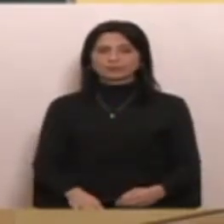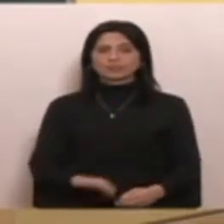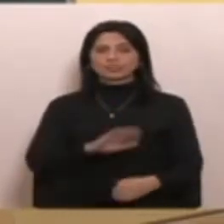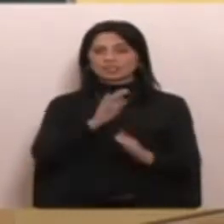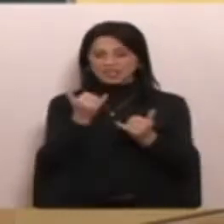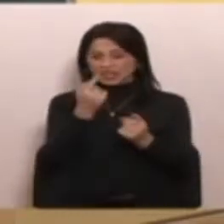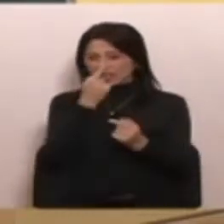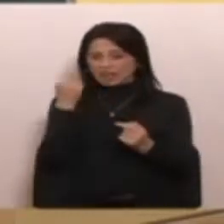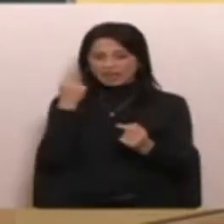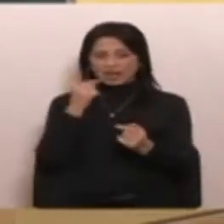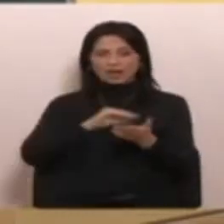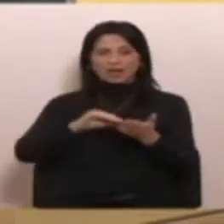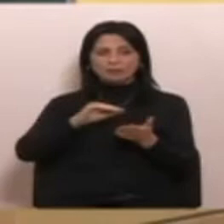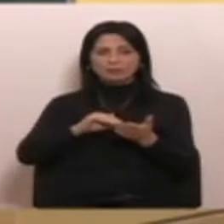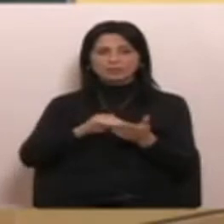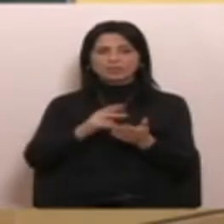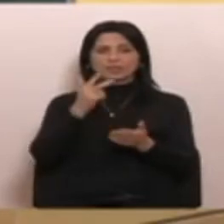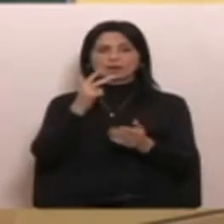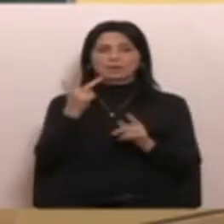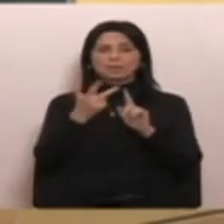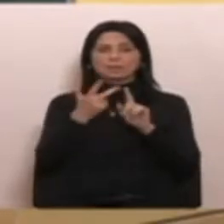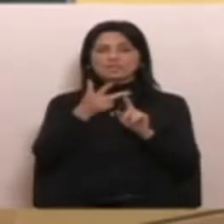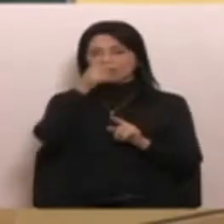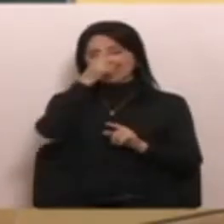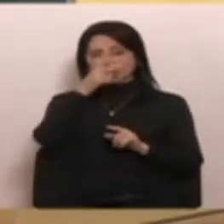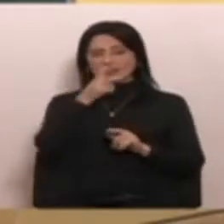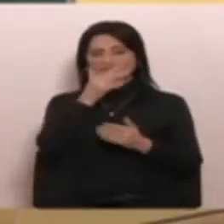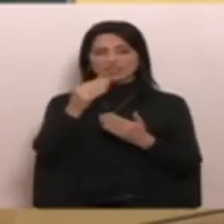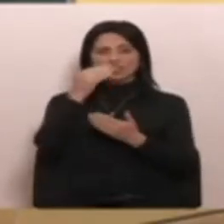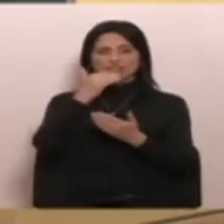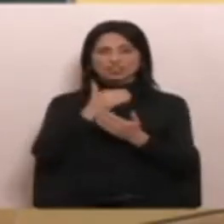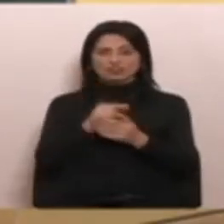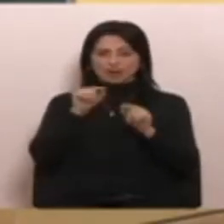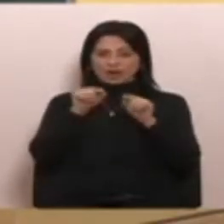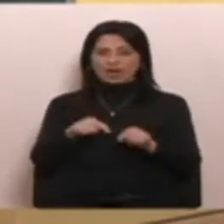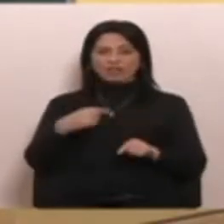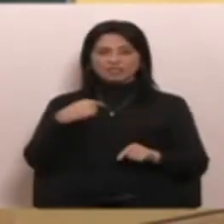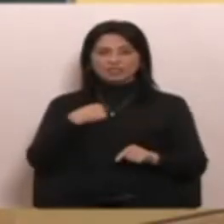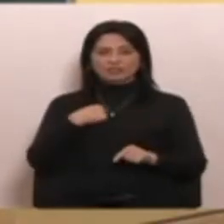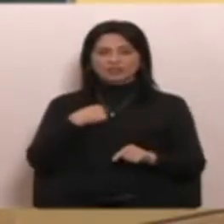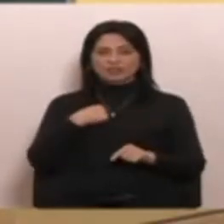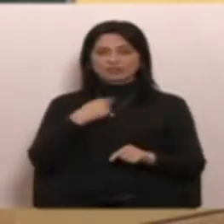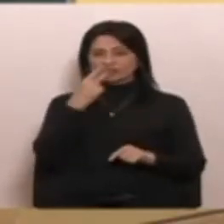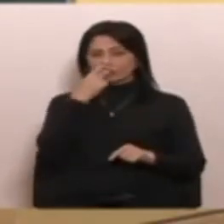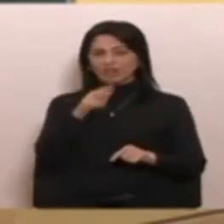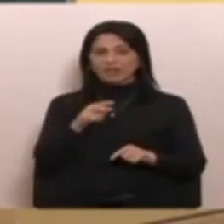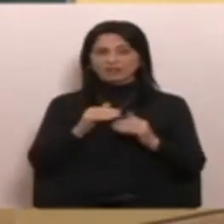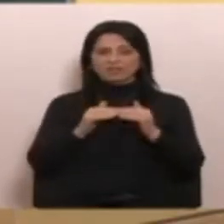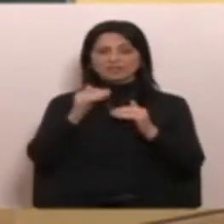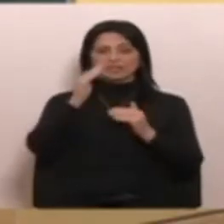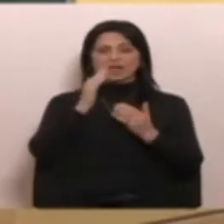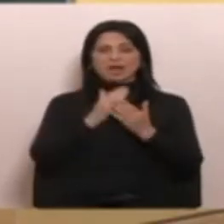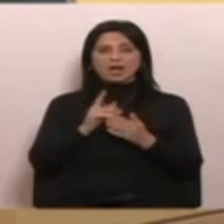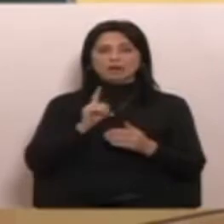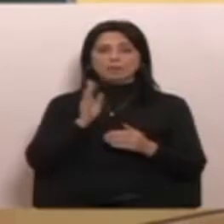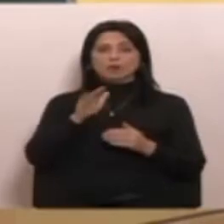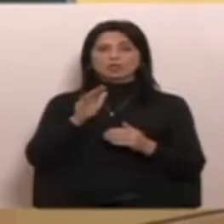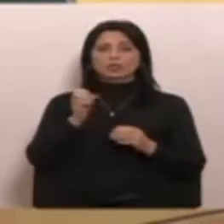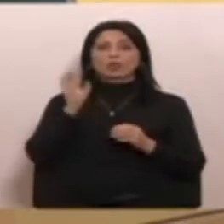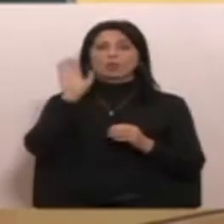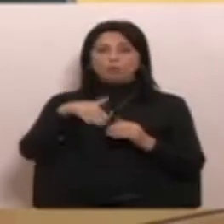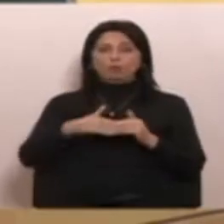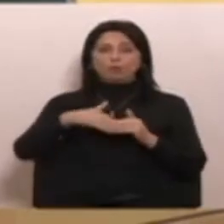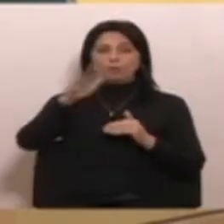ახლახან გამოქვეყნდა მესამე კვარტლის შედეგები და აქაც ჩვენ ვხედავთ, რომ ზრდა არის მოსალოდნელზე უფრო მაღალი